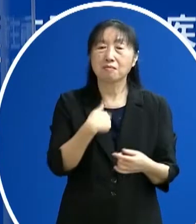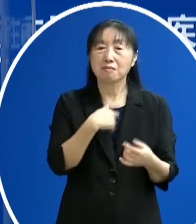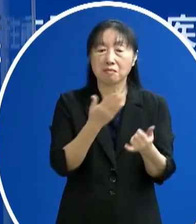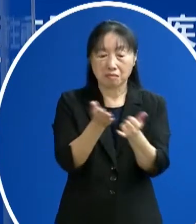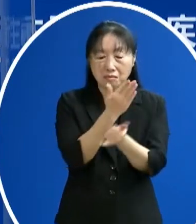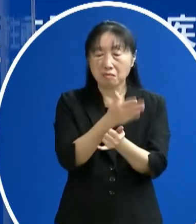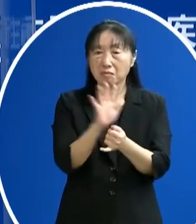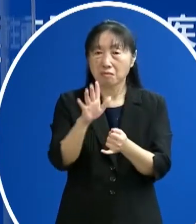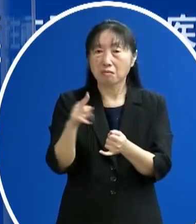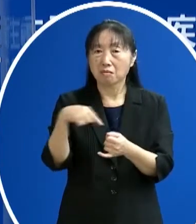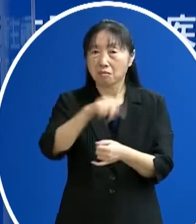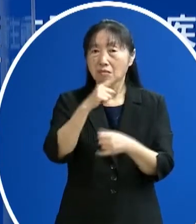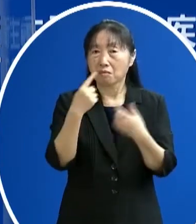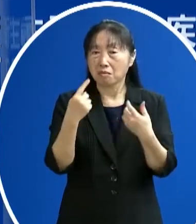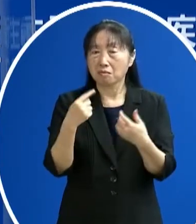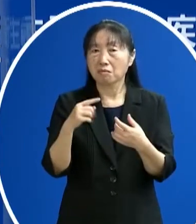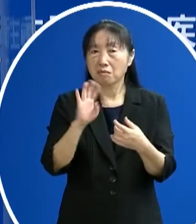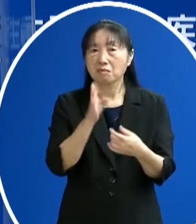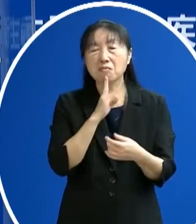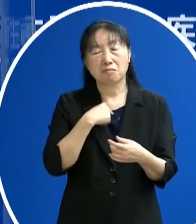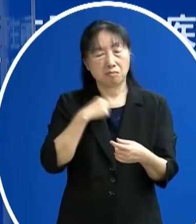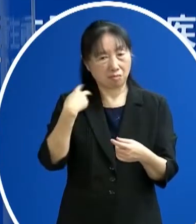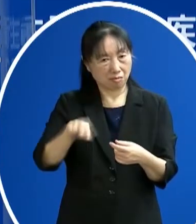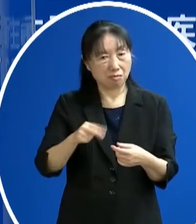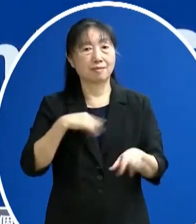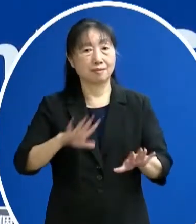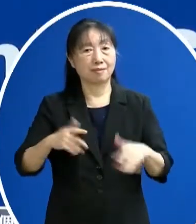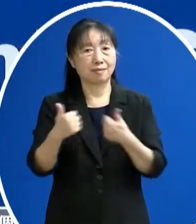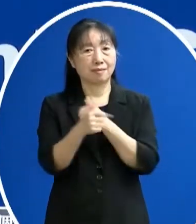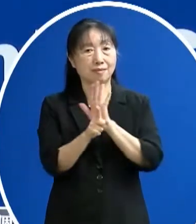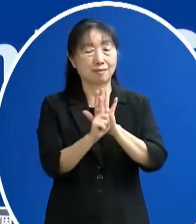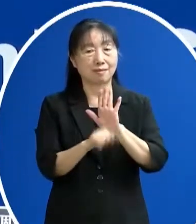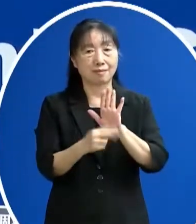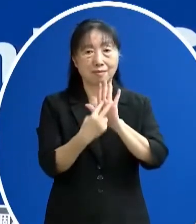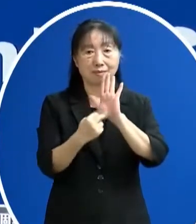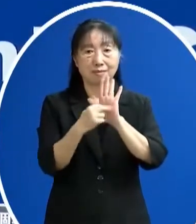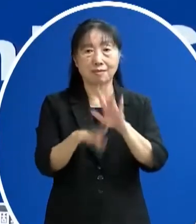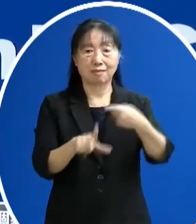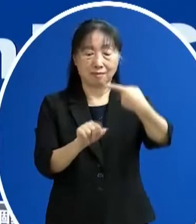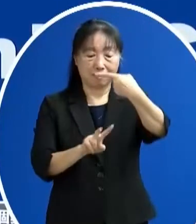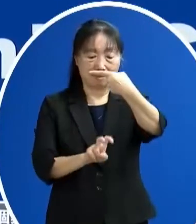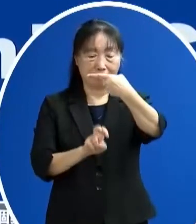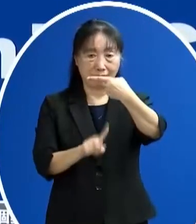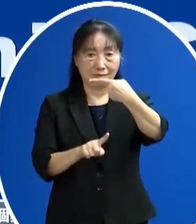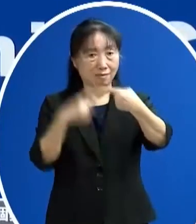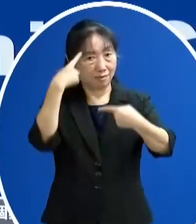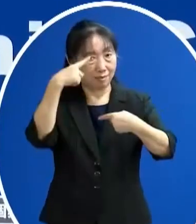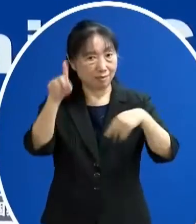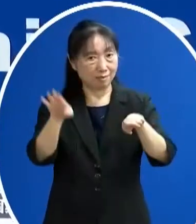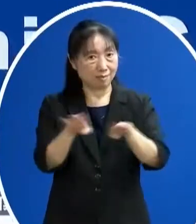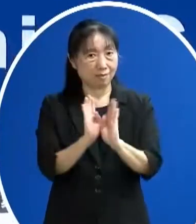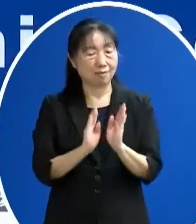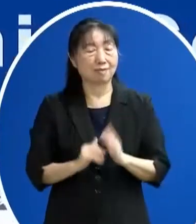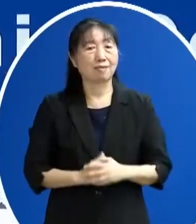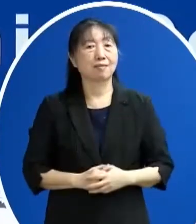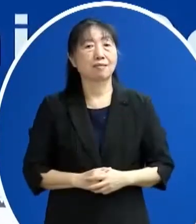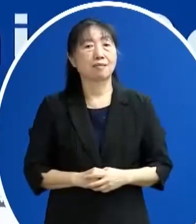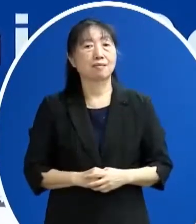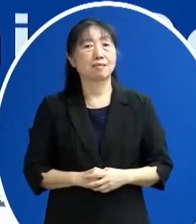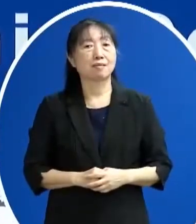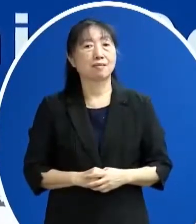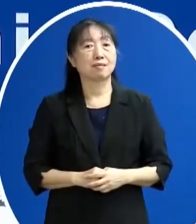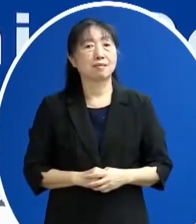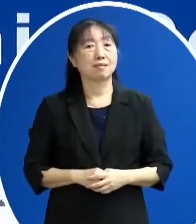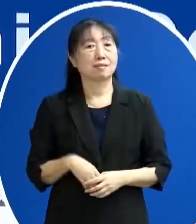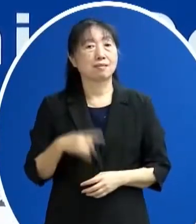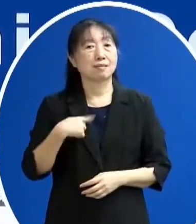方，好，那还要再对哈，那个足迹还要再来对。 一样从1月21号哦，也就是明天开始。那我们